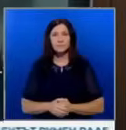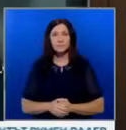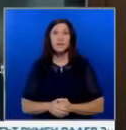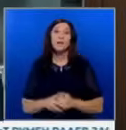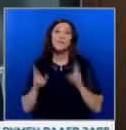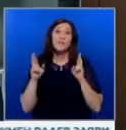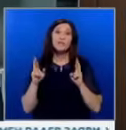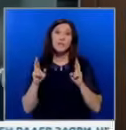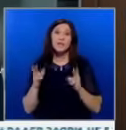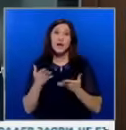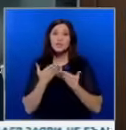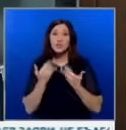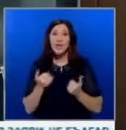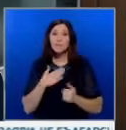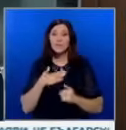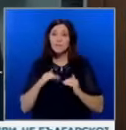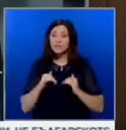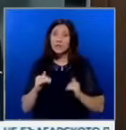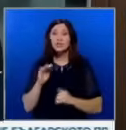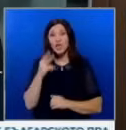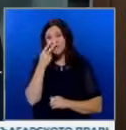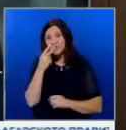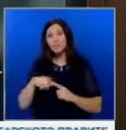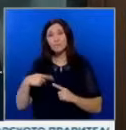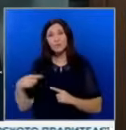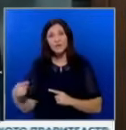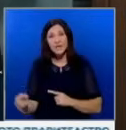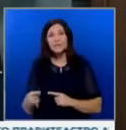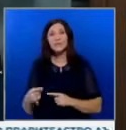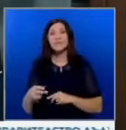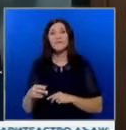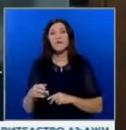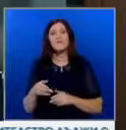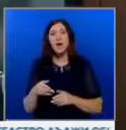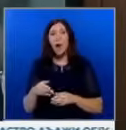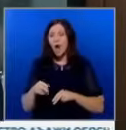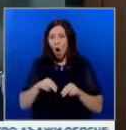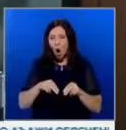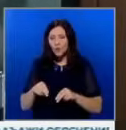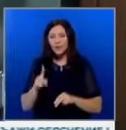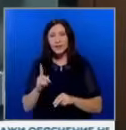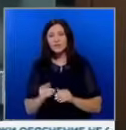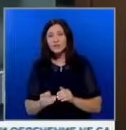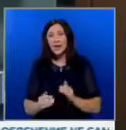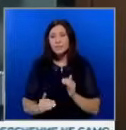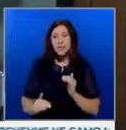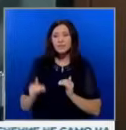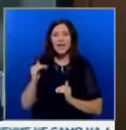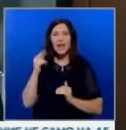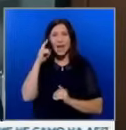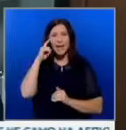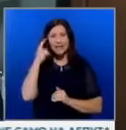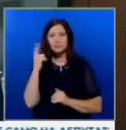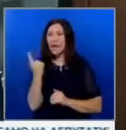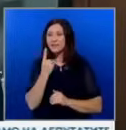Да се надяваме, че няма да има разцепление, но ще видим, и процесите са в ход и трябва да надделее разума. Единството и силата